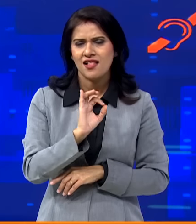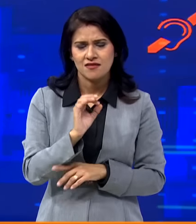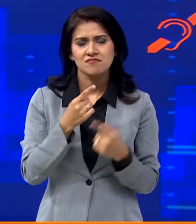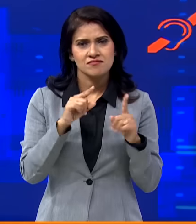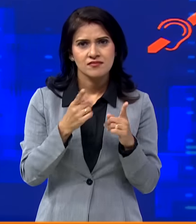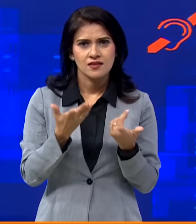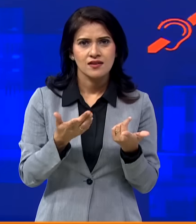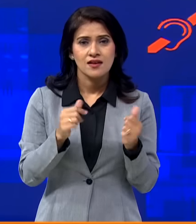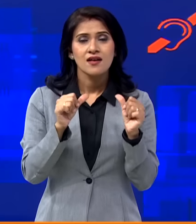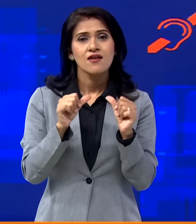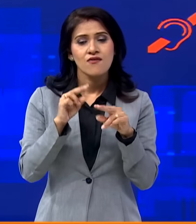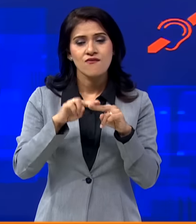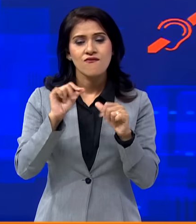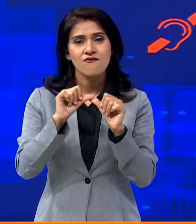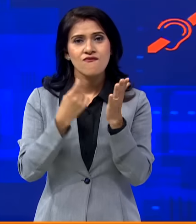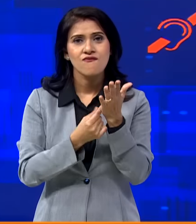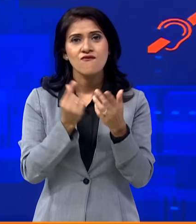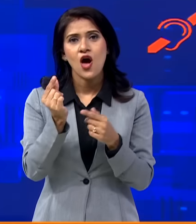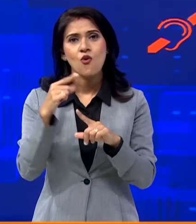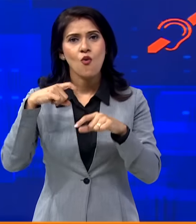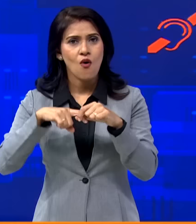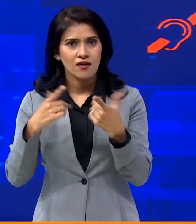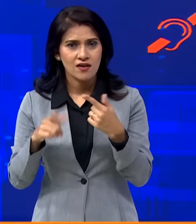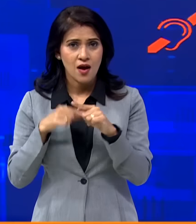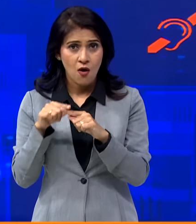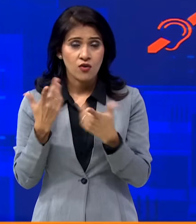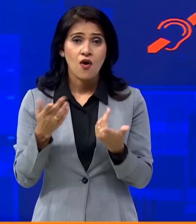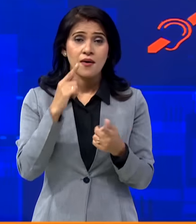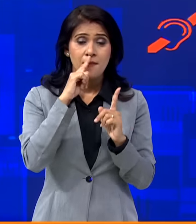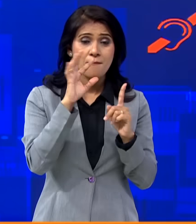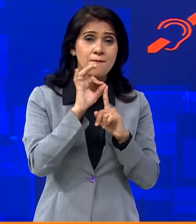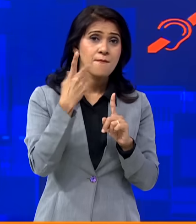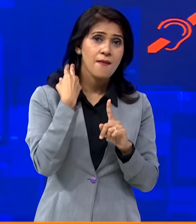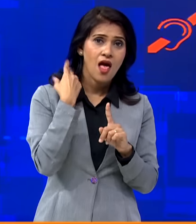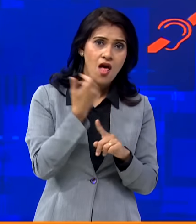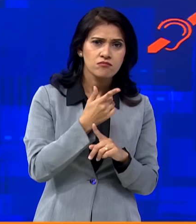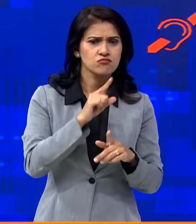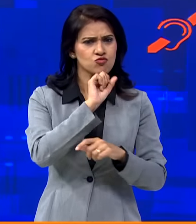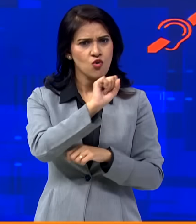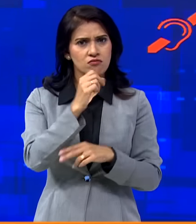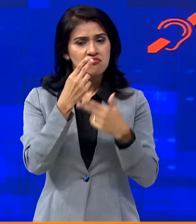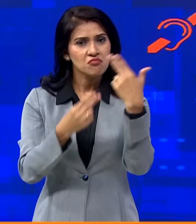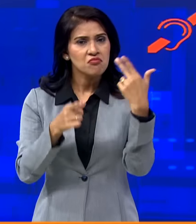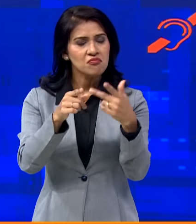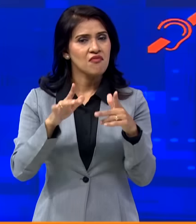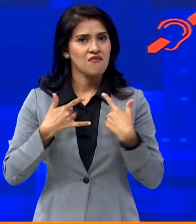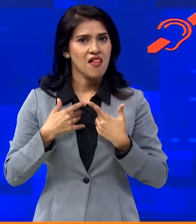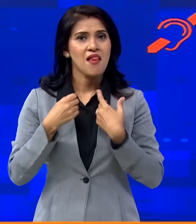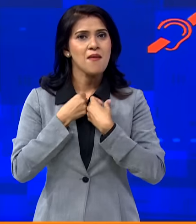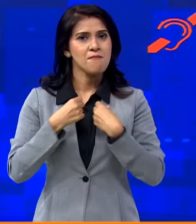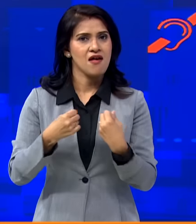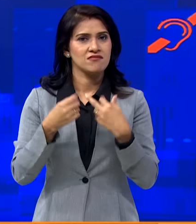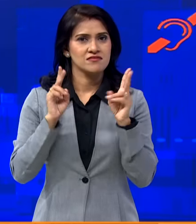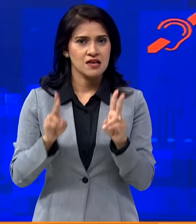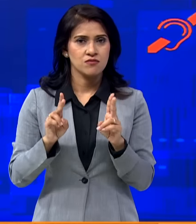अब्दुल्ला का प्रकरण हो या प्रियंका गांधी का विषय हो आप अपनी बेबाकी के लिए जाने जाते हैं सिद्धांतों के